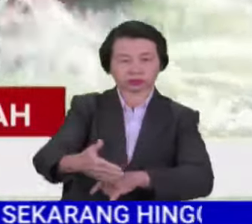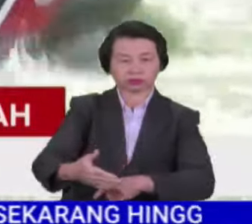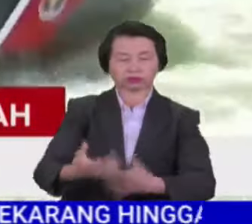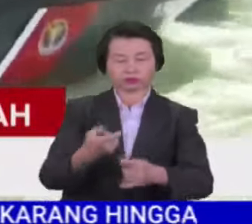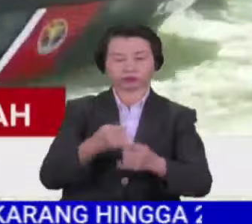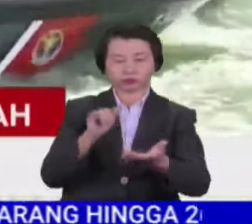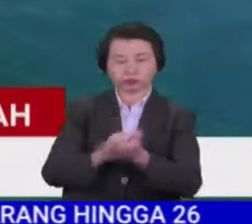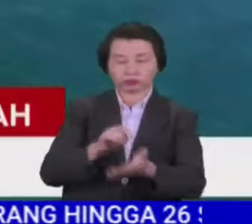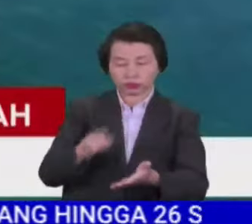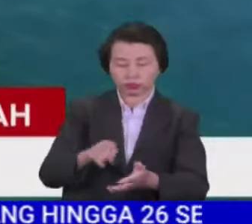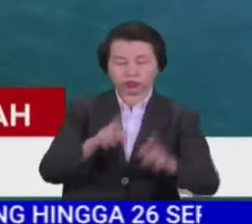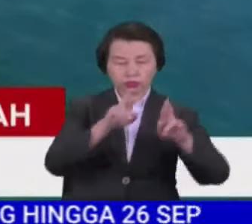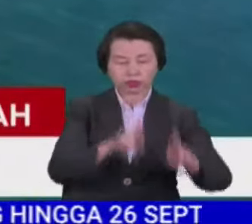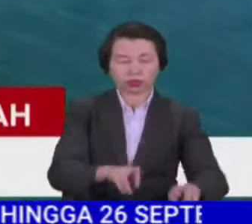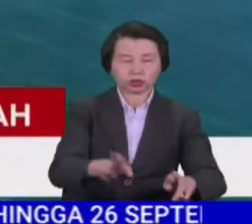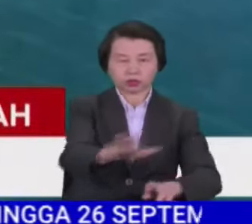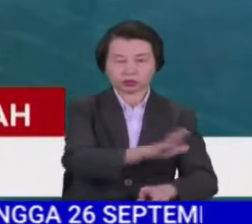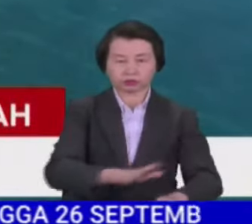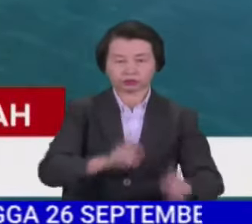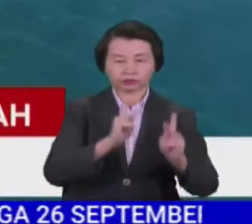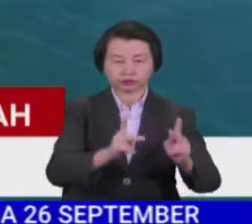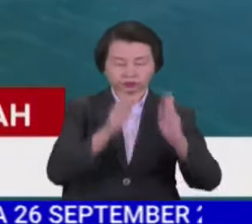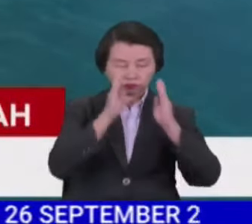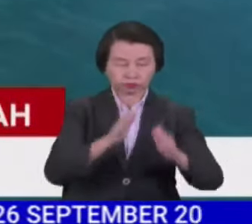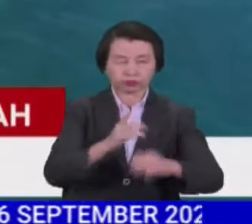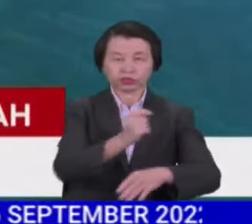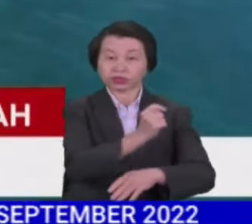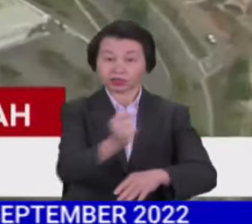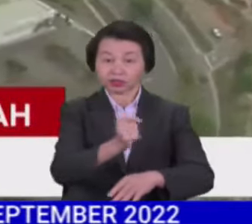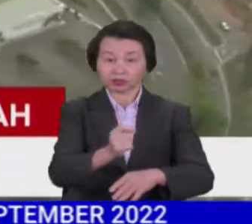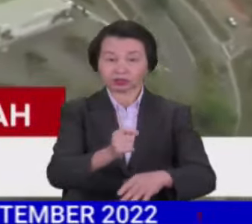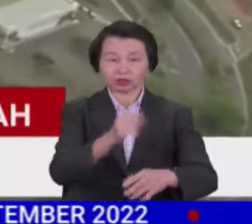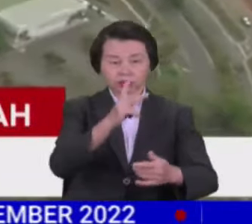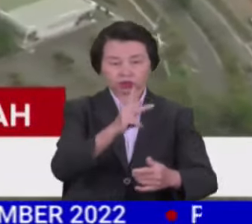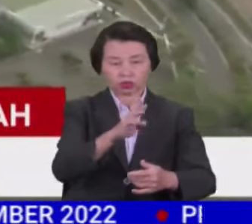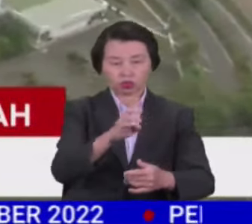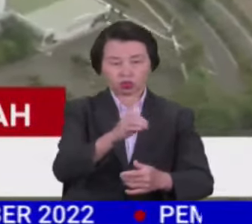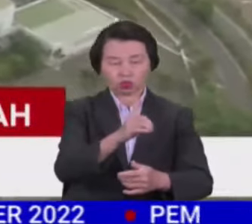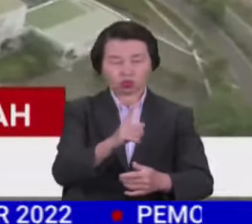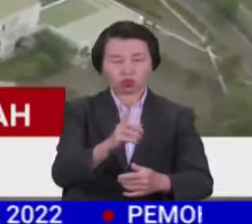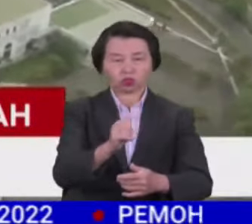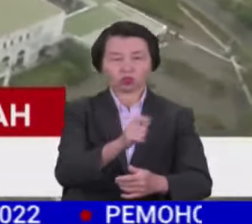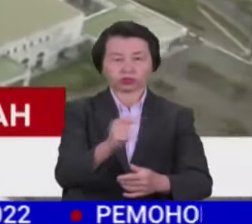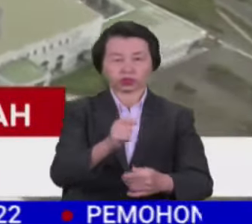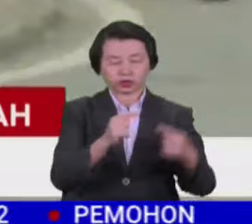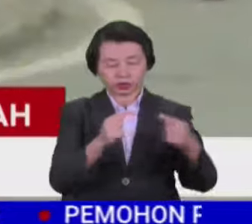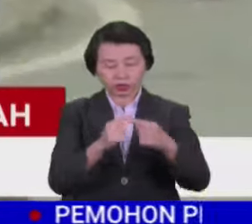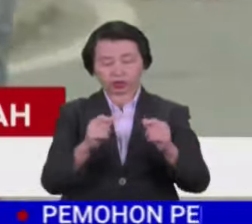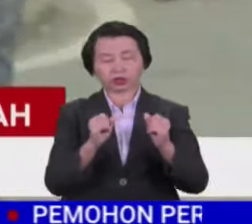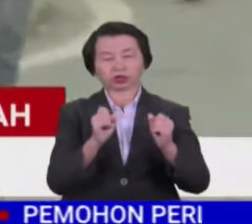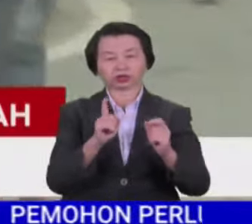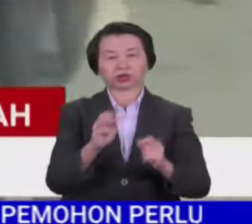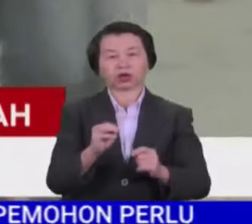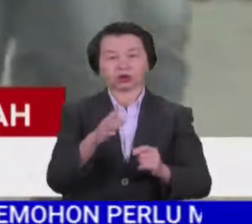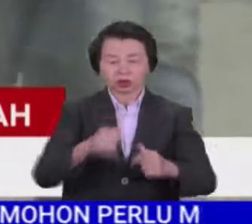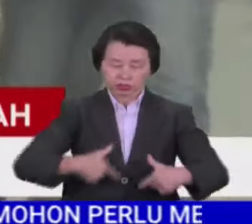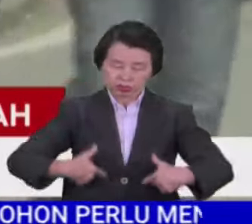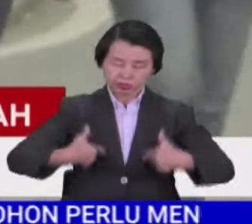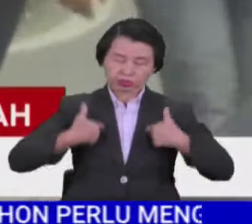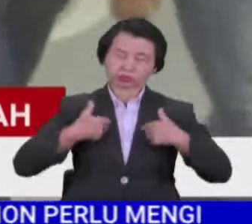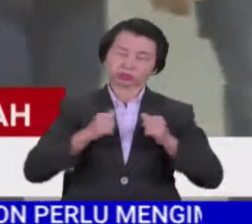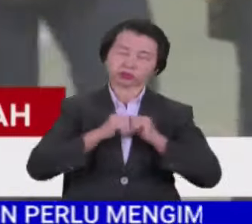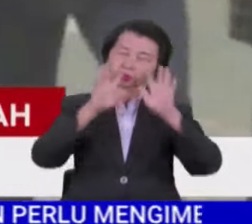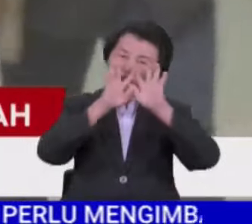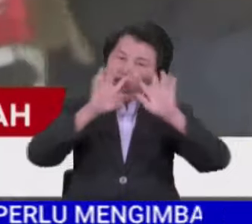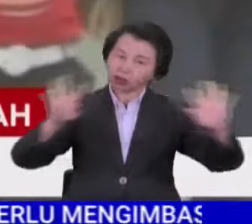hasilnya rakyat khususnya di kawasan pantai timur dari kuda Jingga tawa mampu menjalani rutin harian dengan